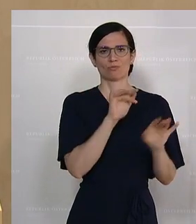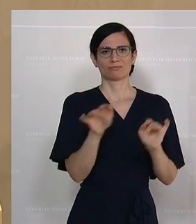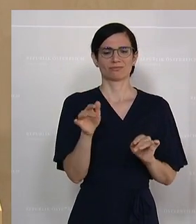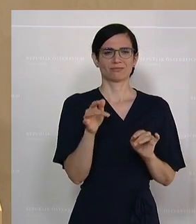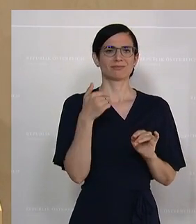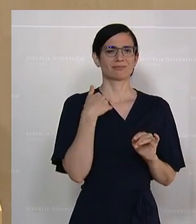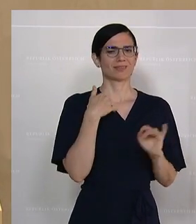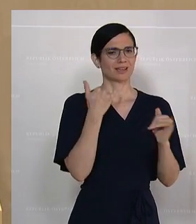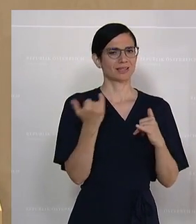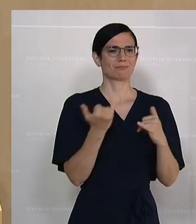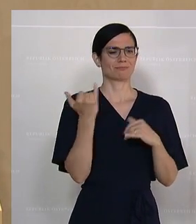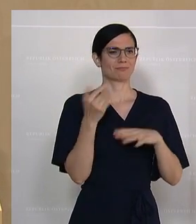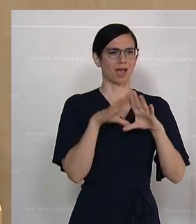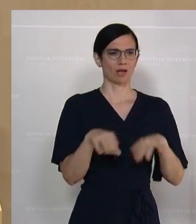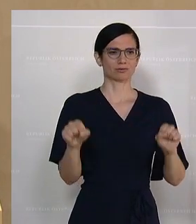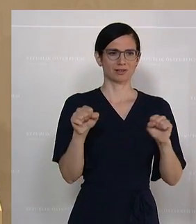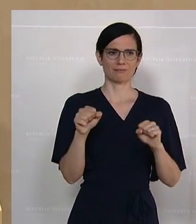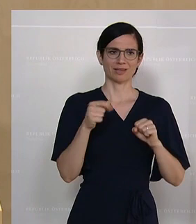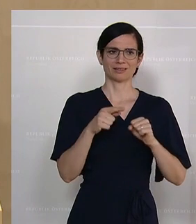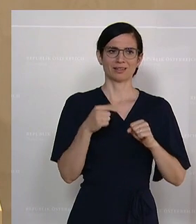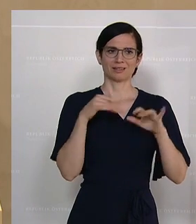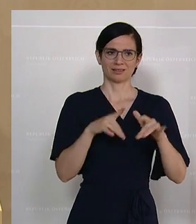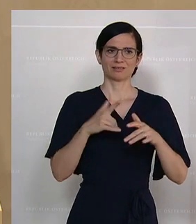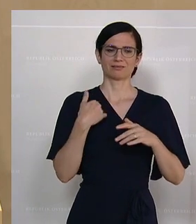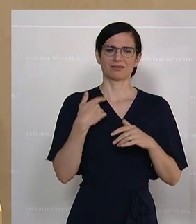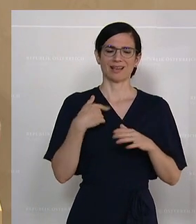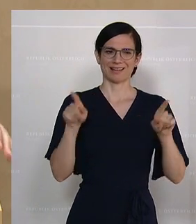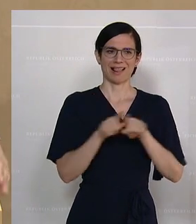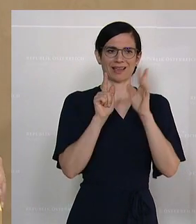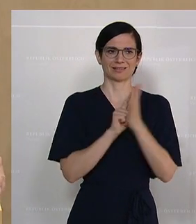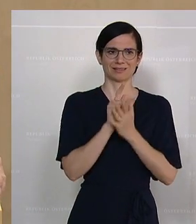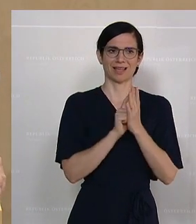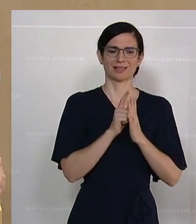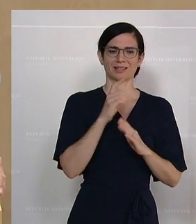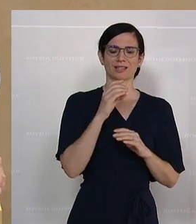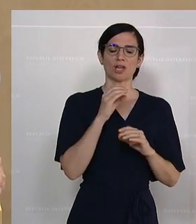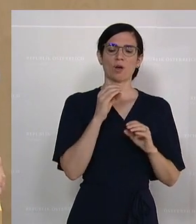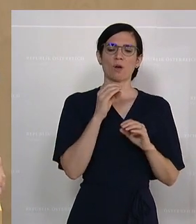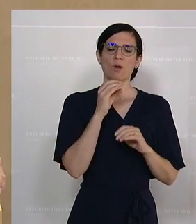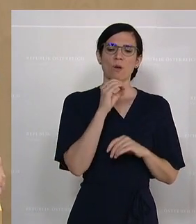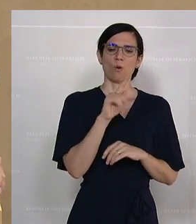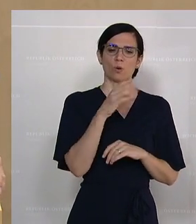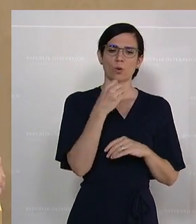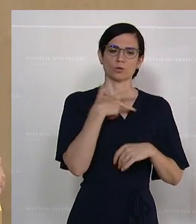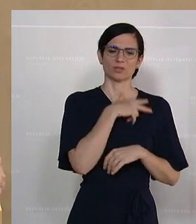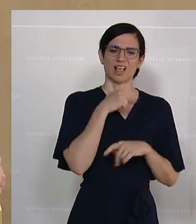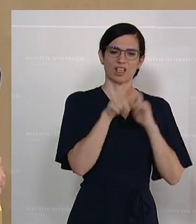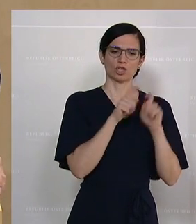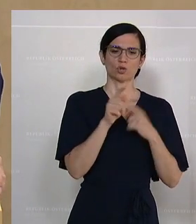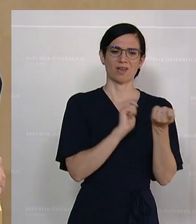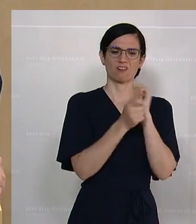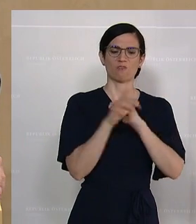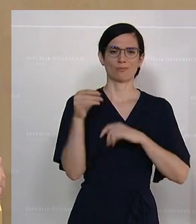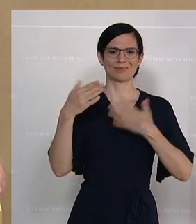ausgemacht hat dass das gemeinsam in kraft tritt sowohl die ökosoziale steuerreform in diesem bereich mit dem thema bons